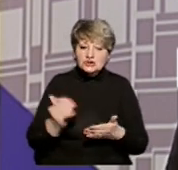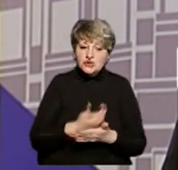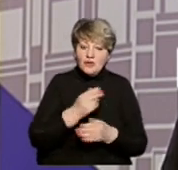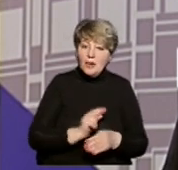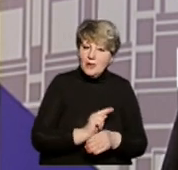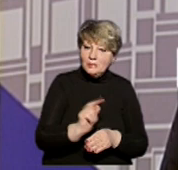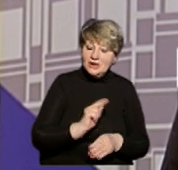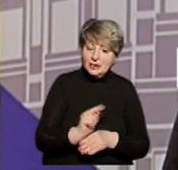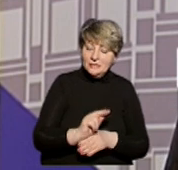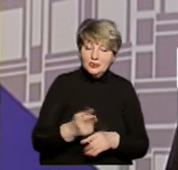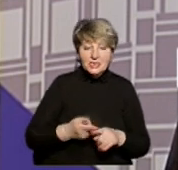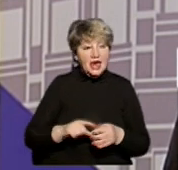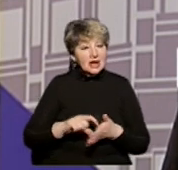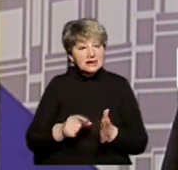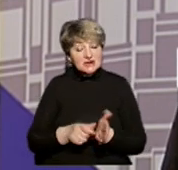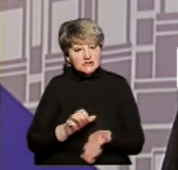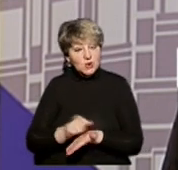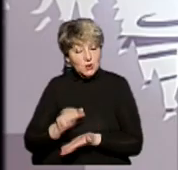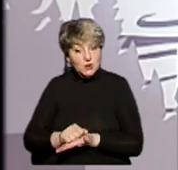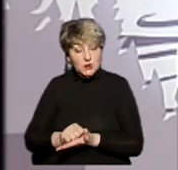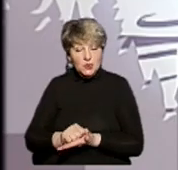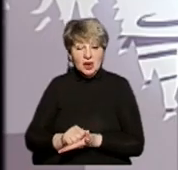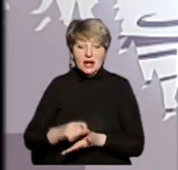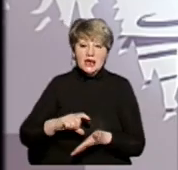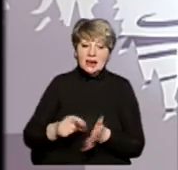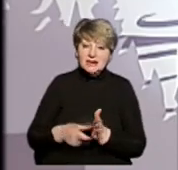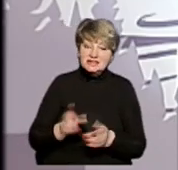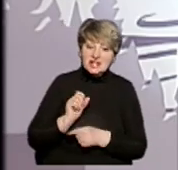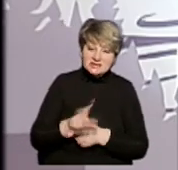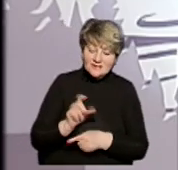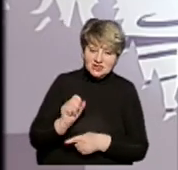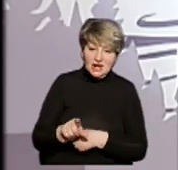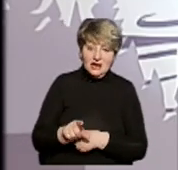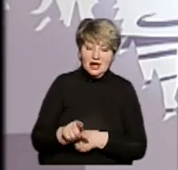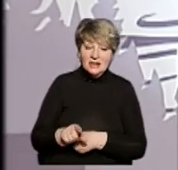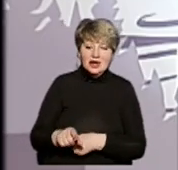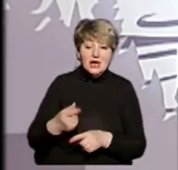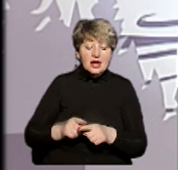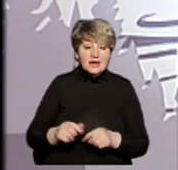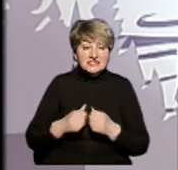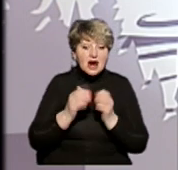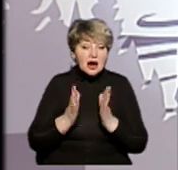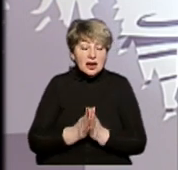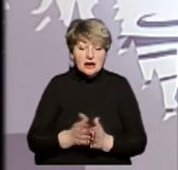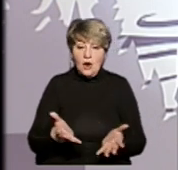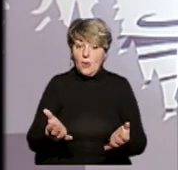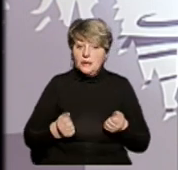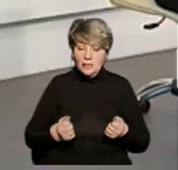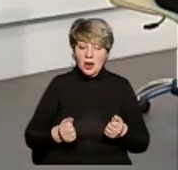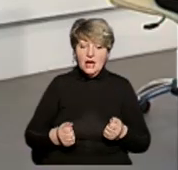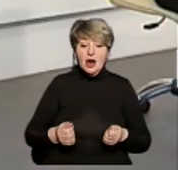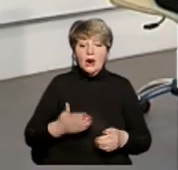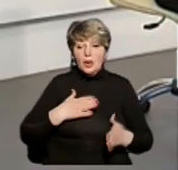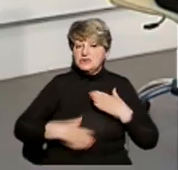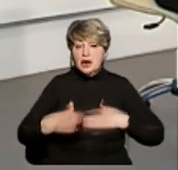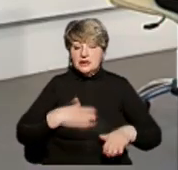підходом. Це класні уроки, класні завдання, процеси. Взагалі від нього отримують задоволення не тільки педагогічні